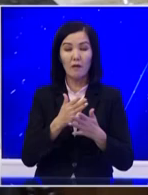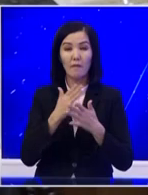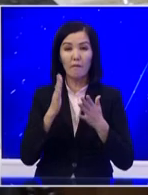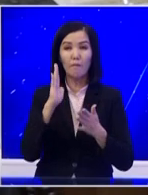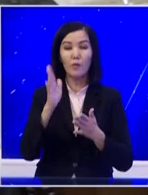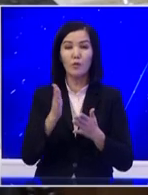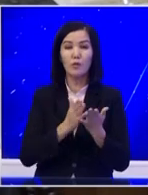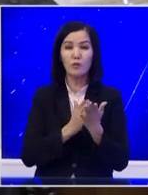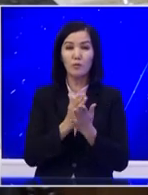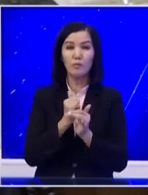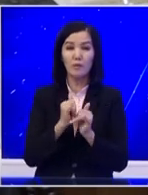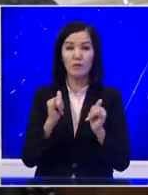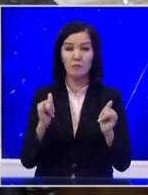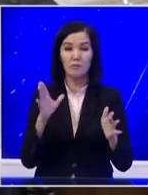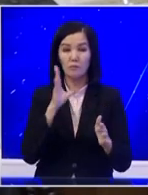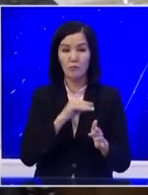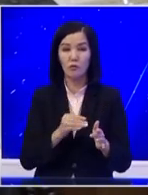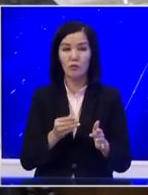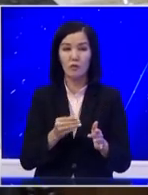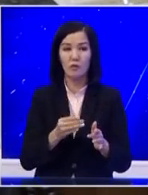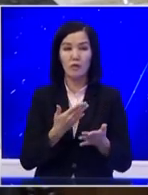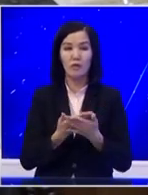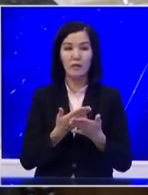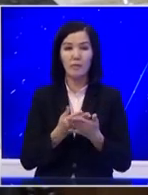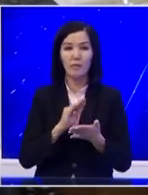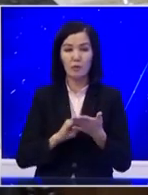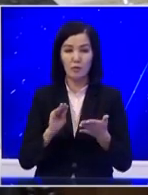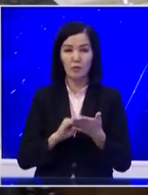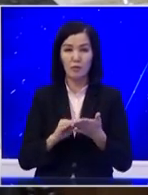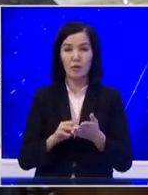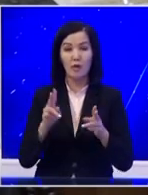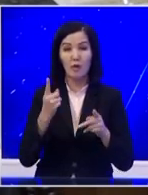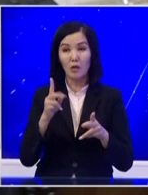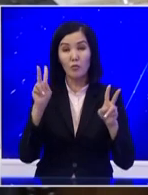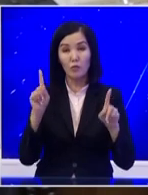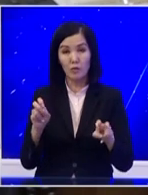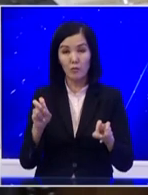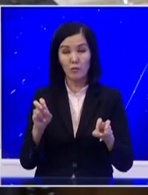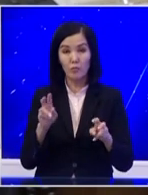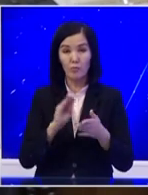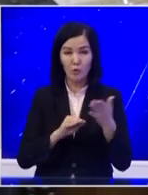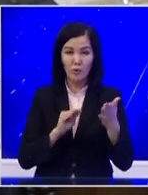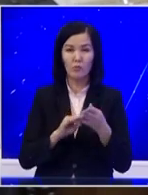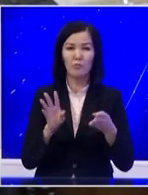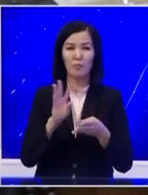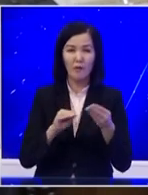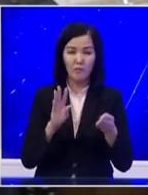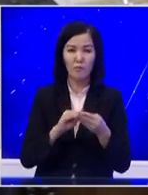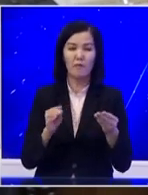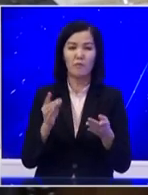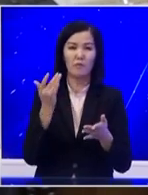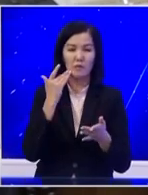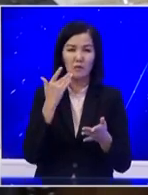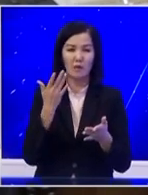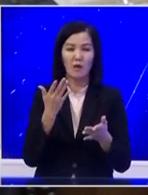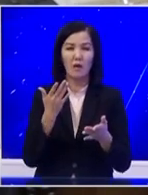нас частенько бывает такое, допустим, журналист на определенную тему пишет, но если ее, образно говоря,